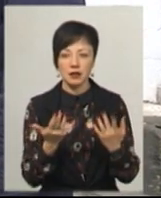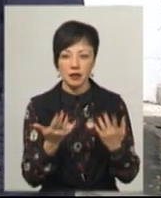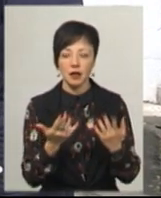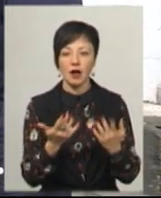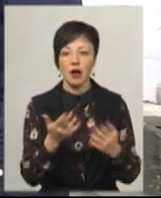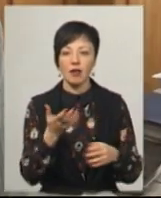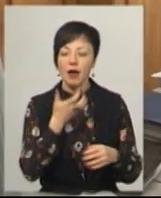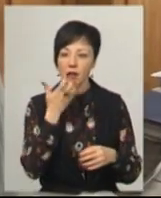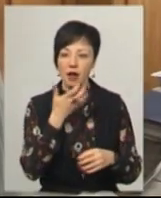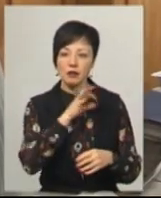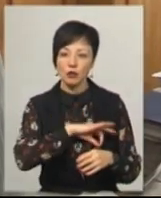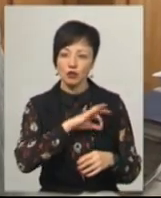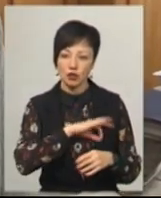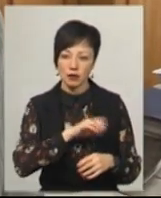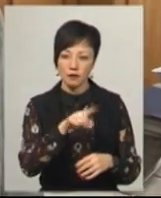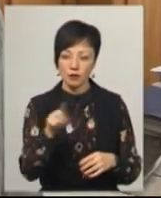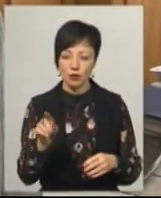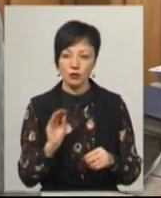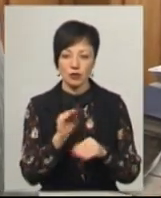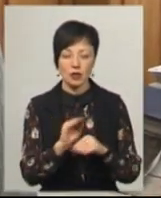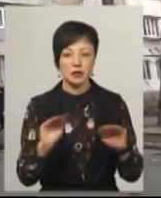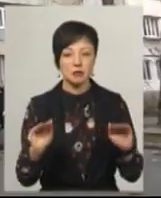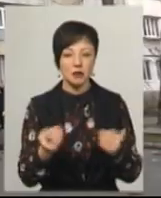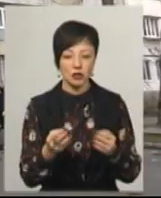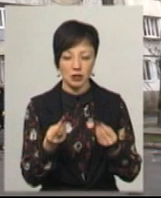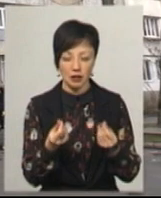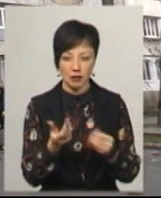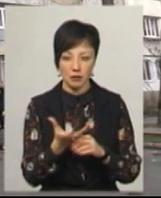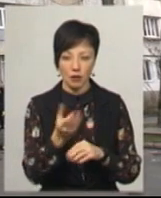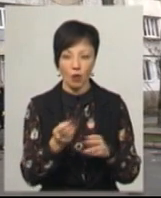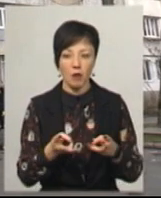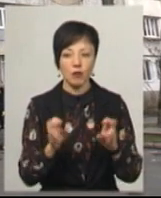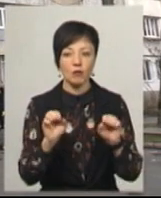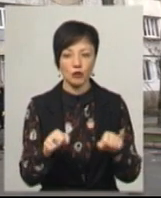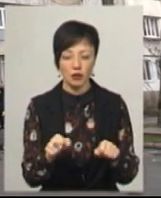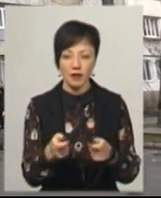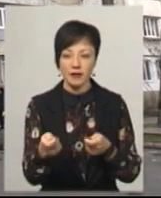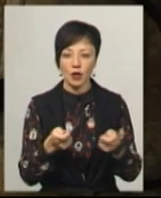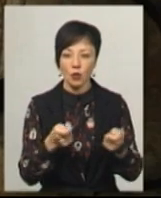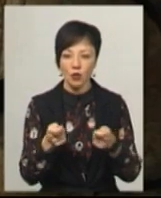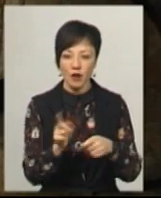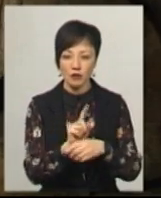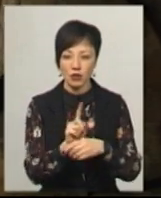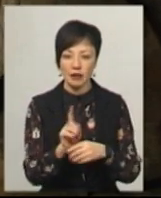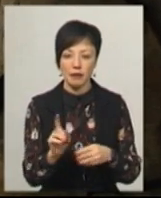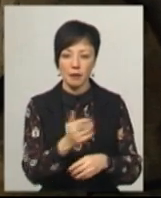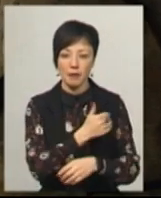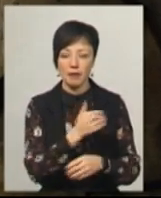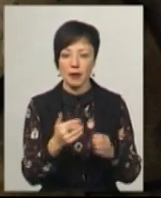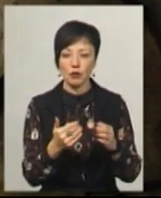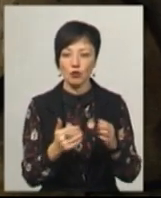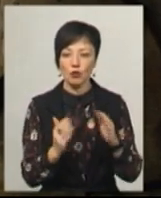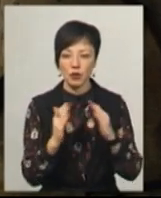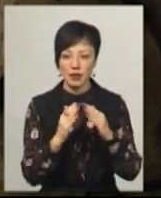вони спожили, каже Світлана Остапюк. Додає, зменшити рахунки за опалення можна, відрегулювавши температуру в будинку за допомогою